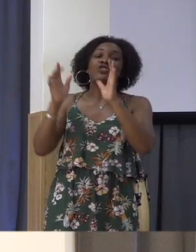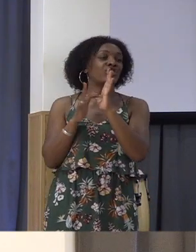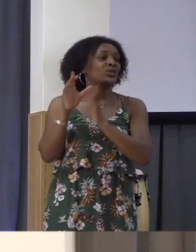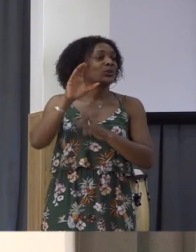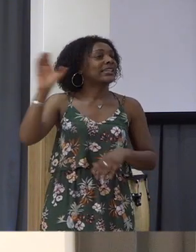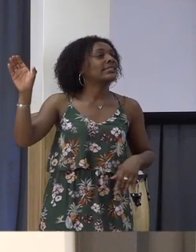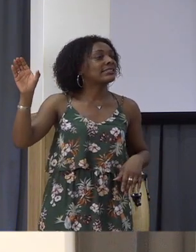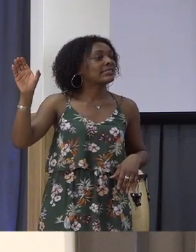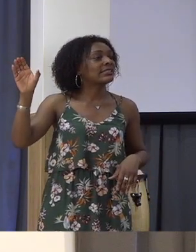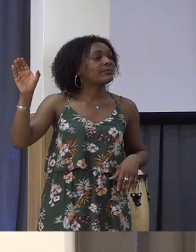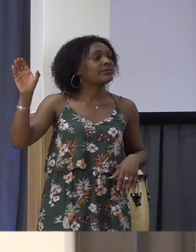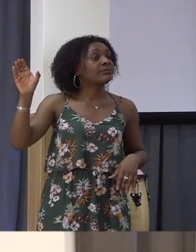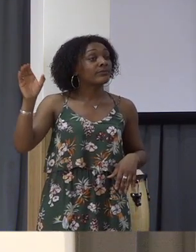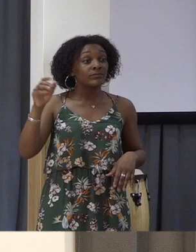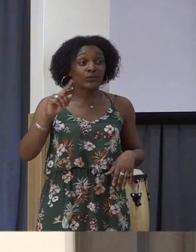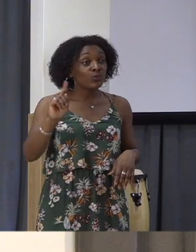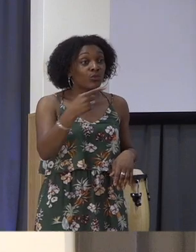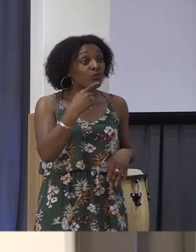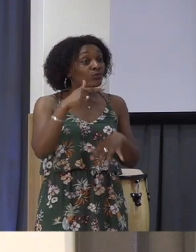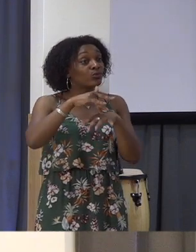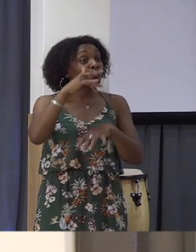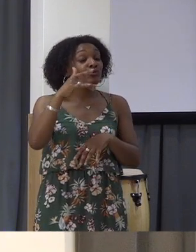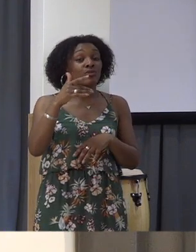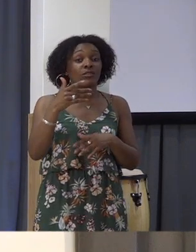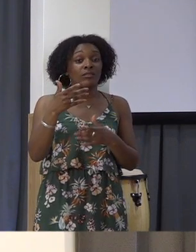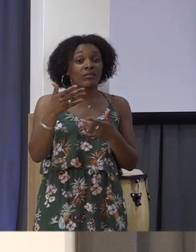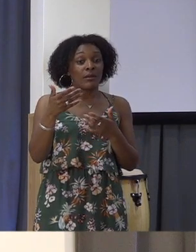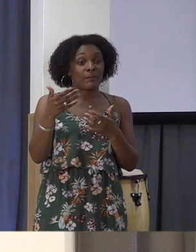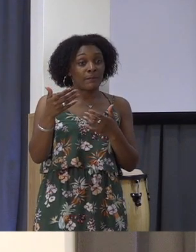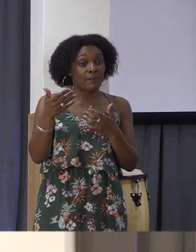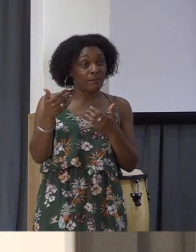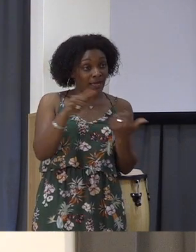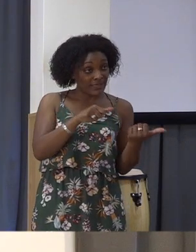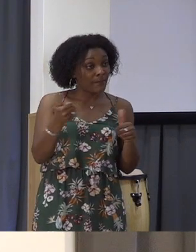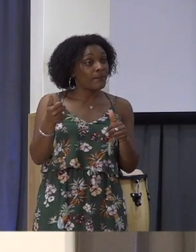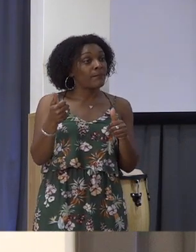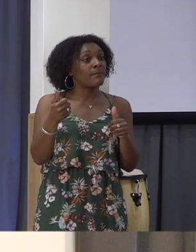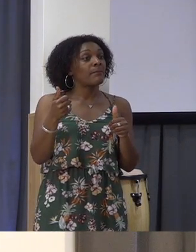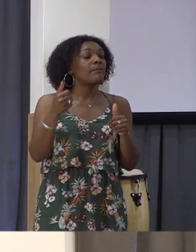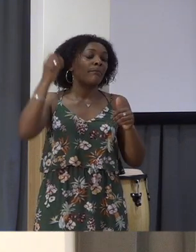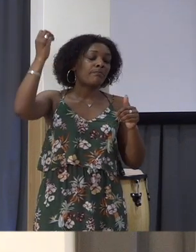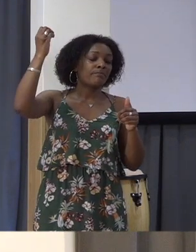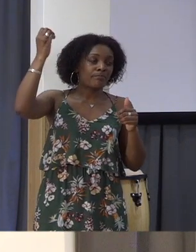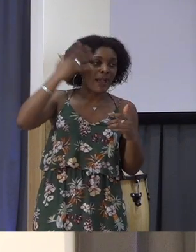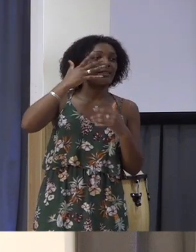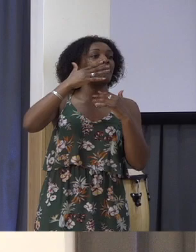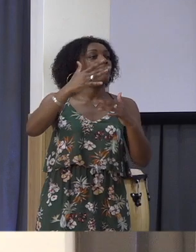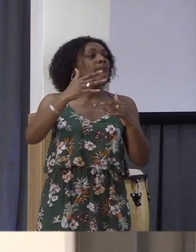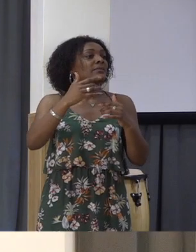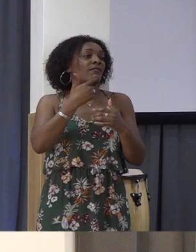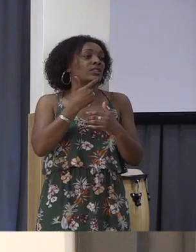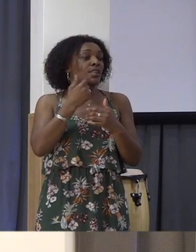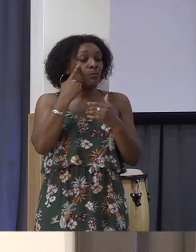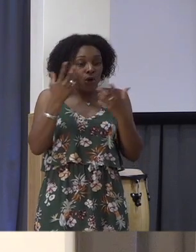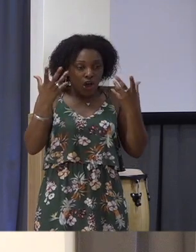Nous avons tous en effet été baptisés dans un seul esprit, pour former